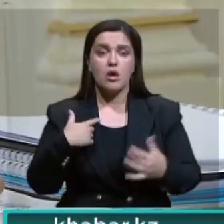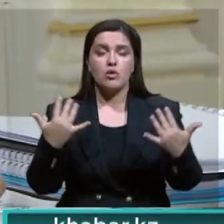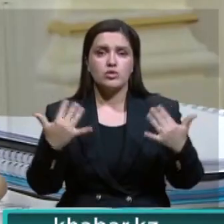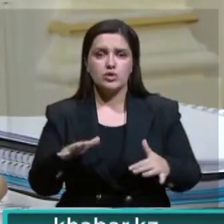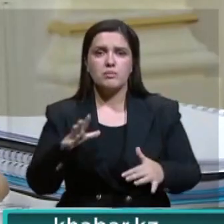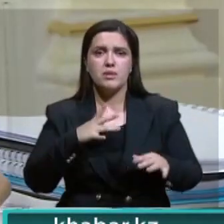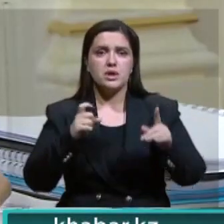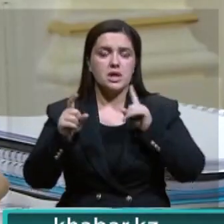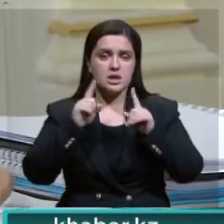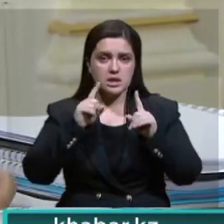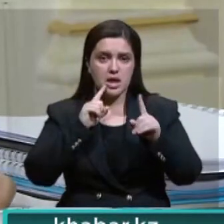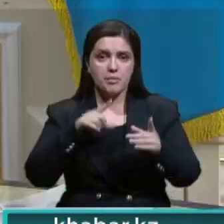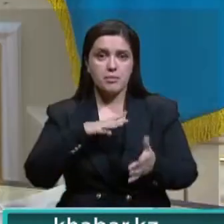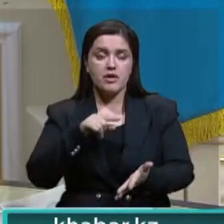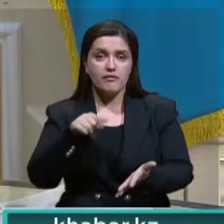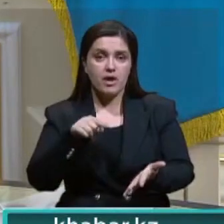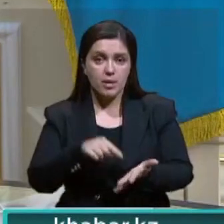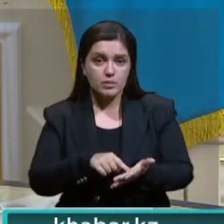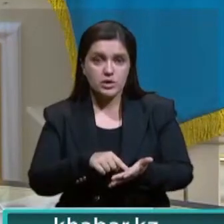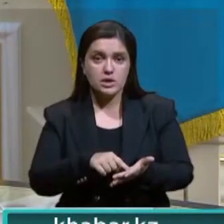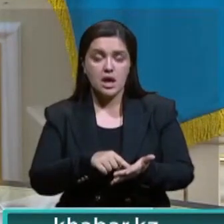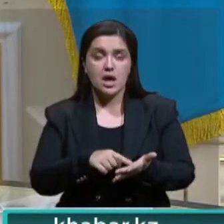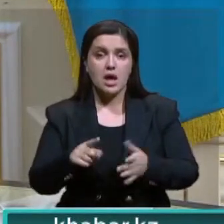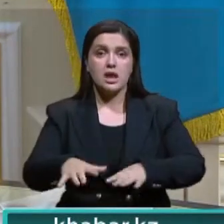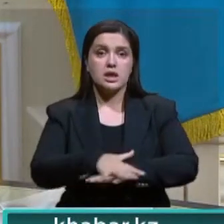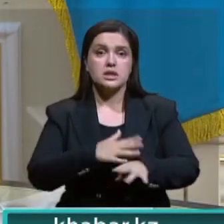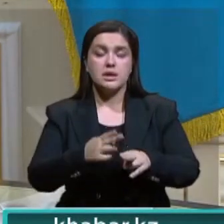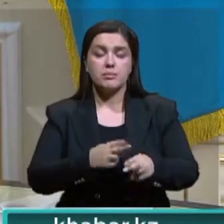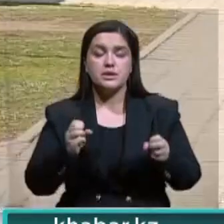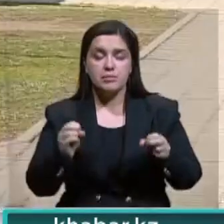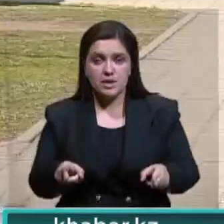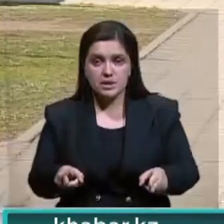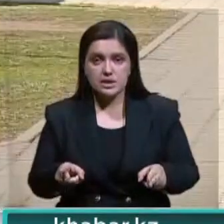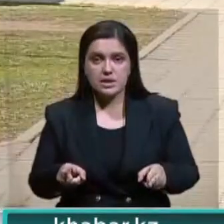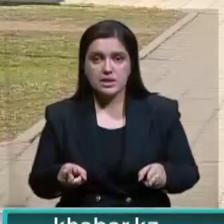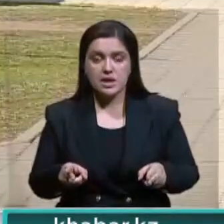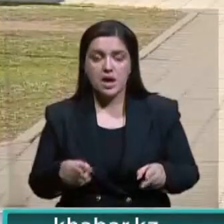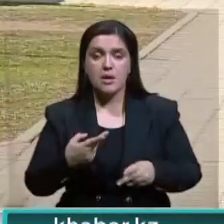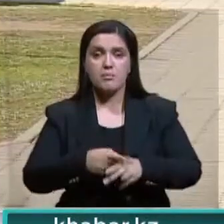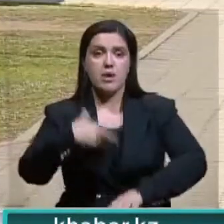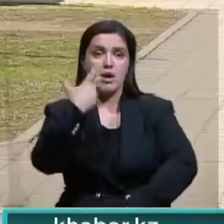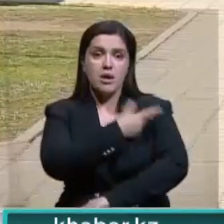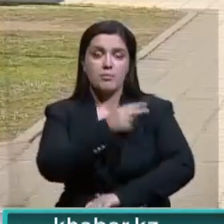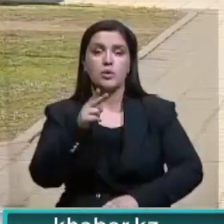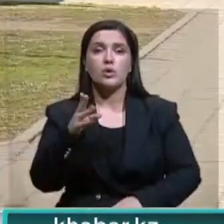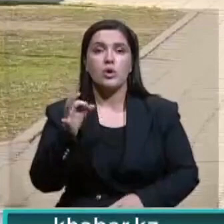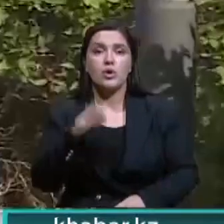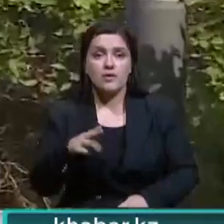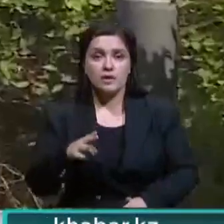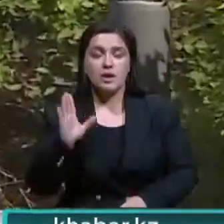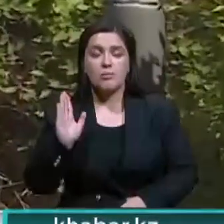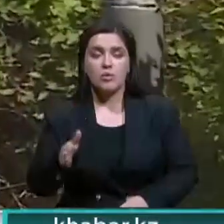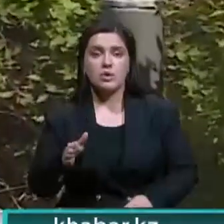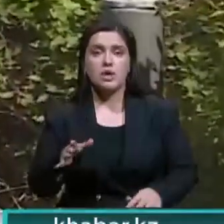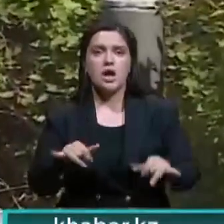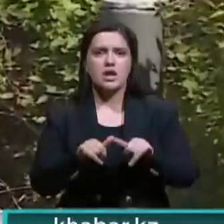на расширенном заседании. Речь идет о национальной безопасности страны. Линейку вакцины от ковида в стране и дальше будут